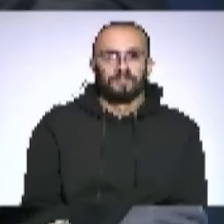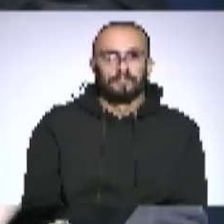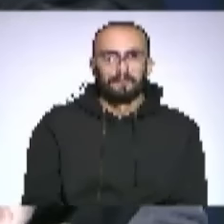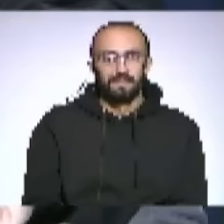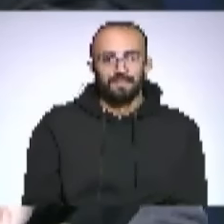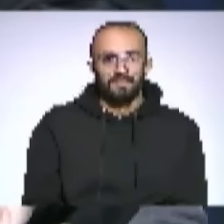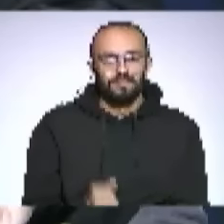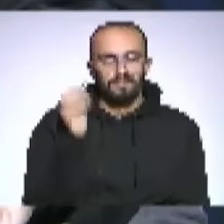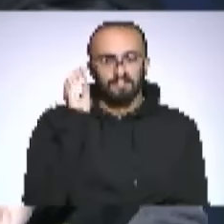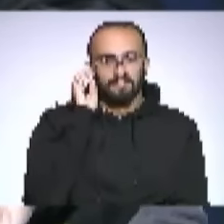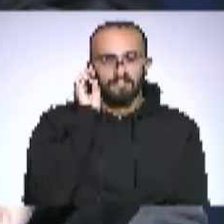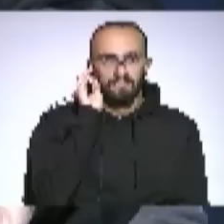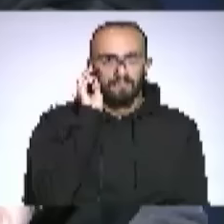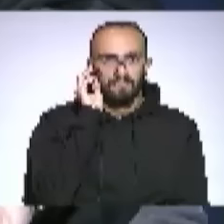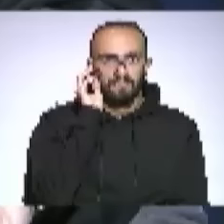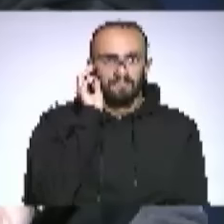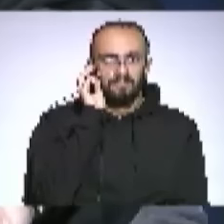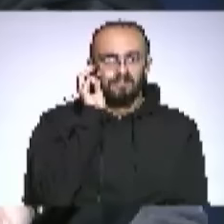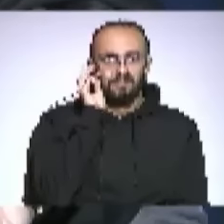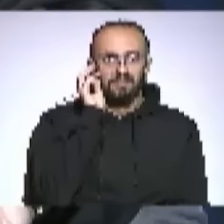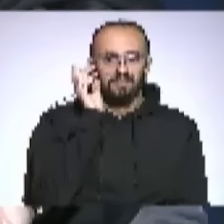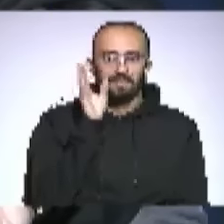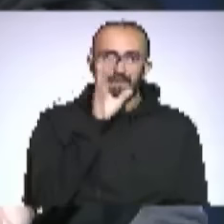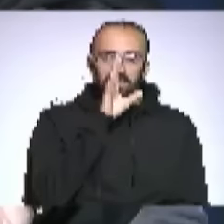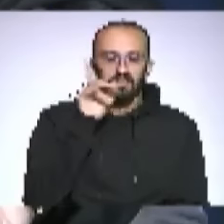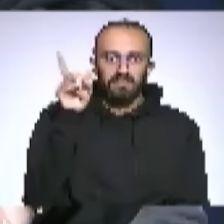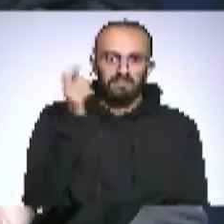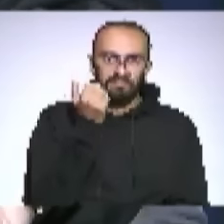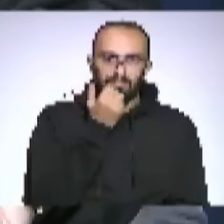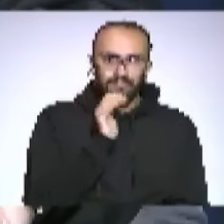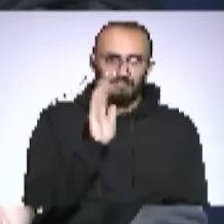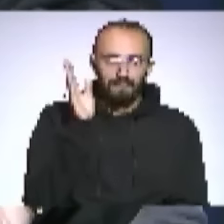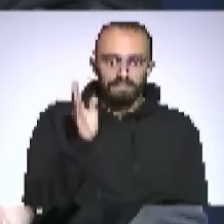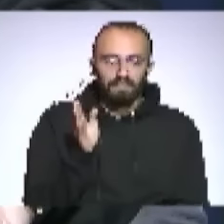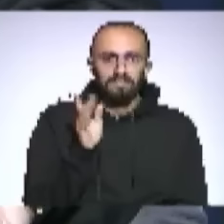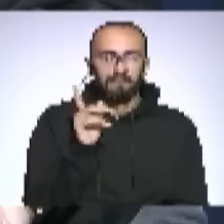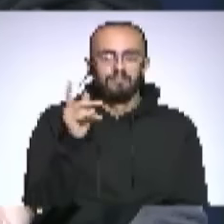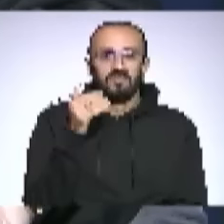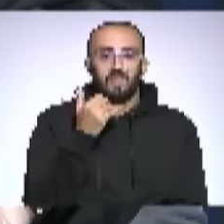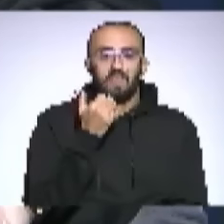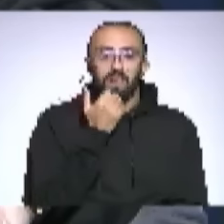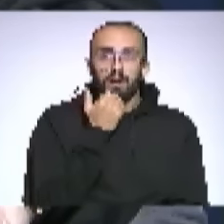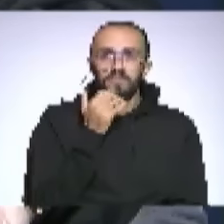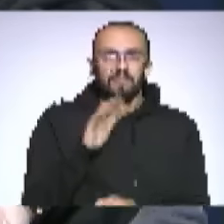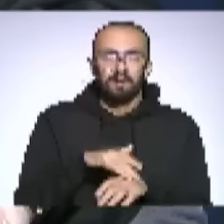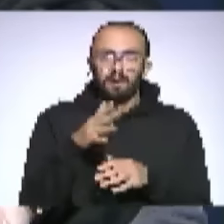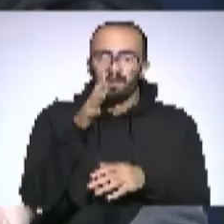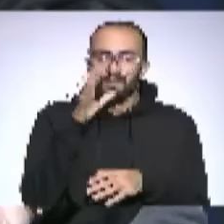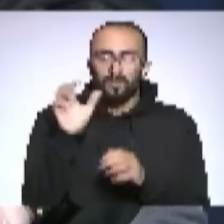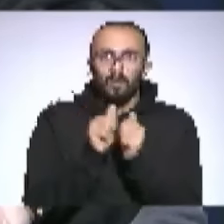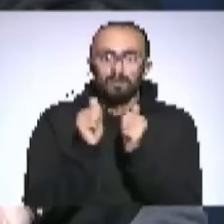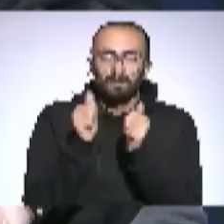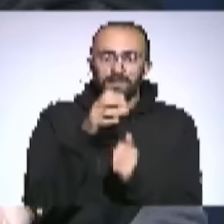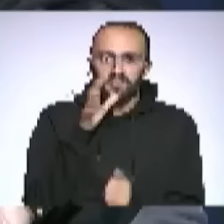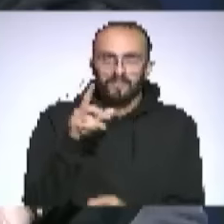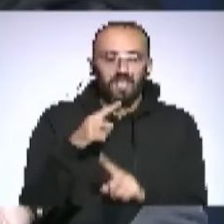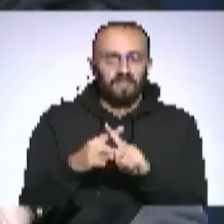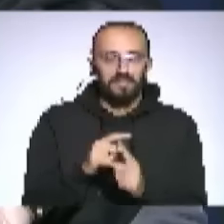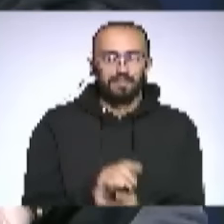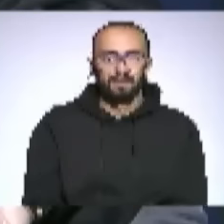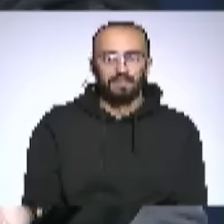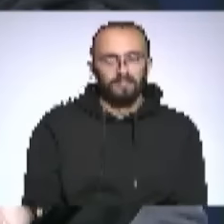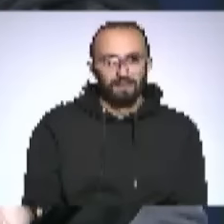ا هو غصب عنه انه يشك انما غلطته انه يحك في موضوع خاص بزوجته مع